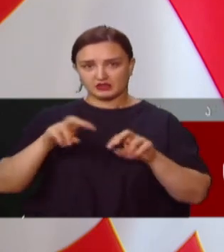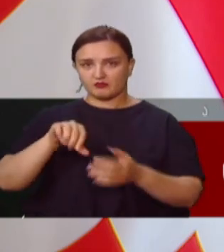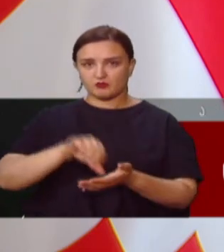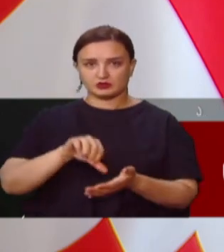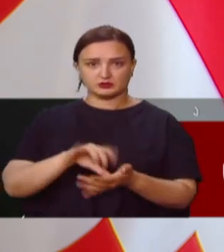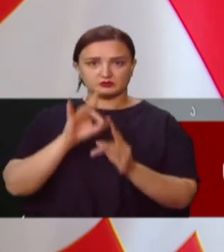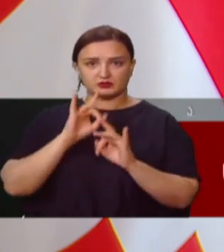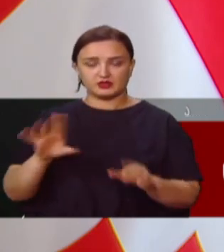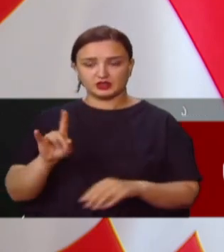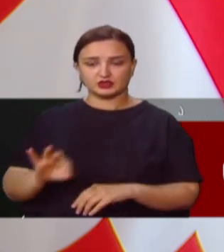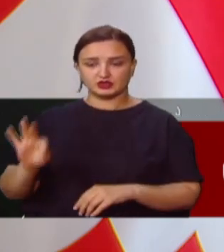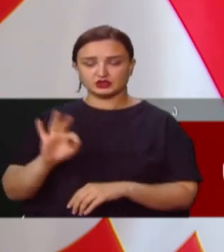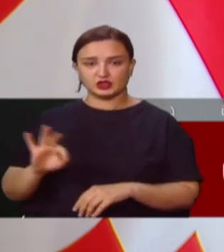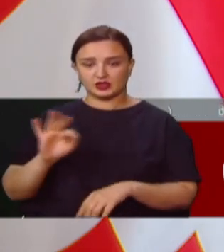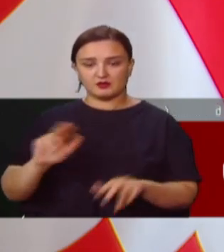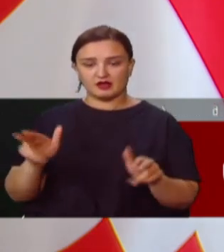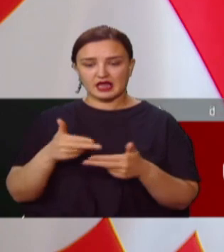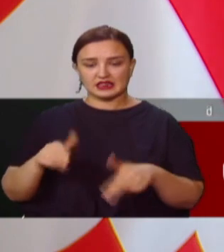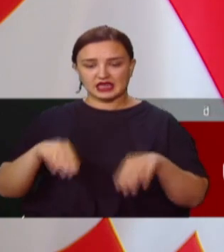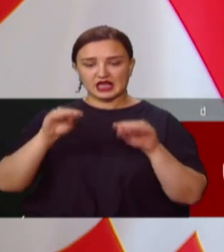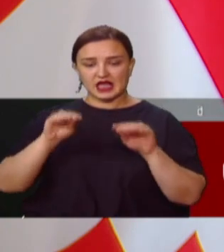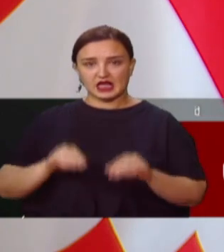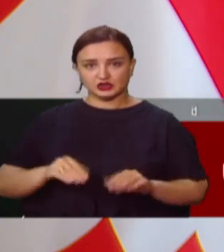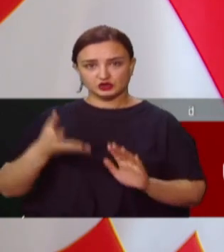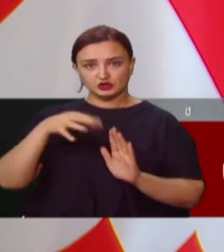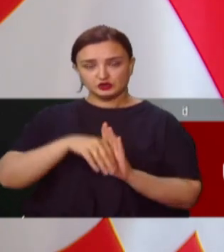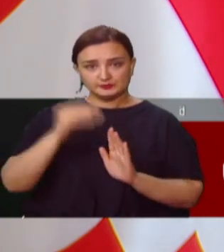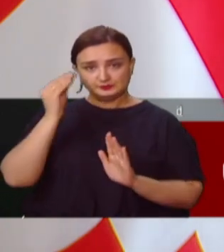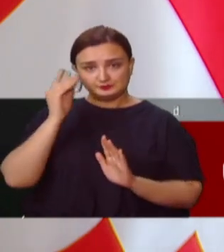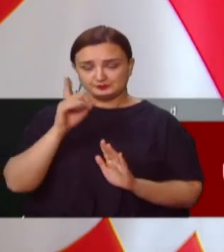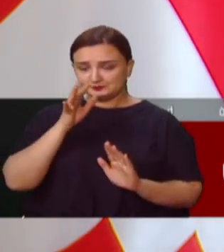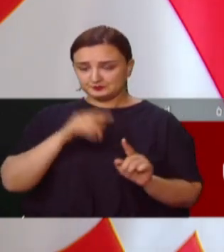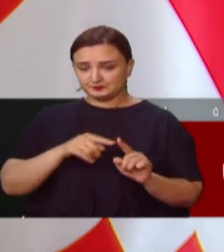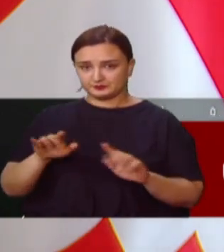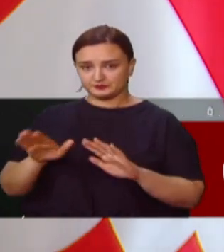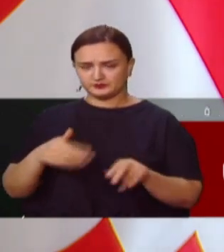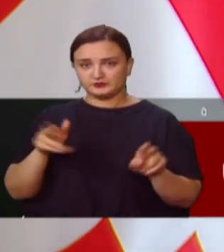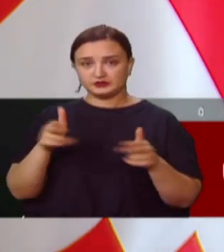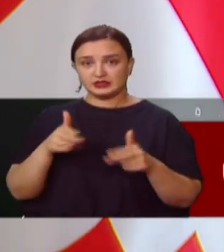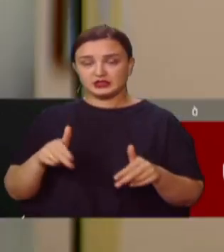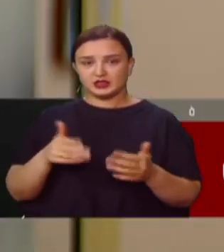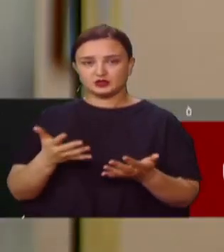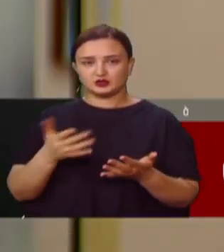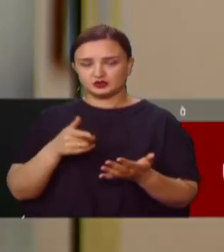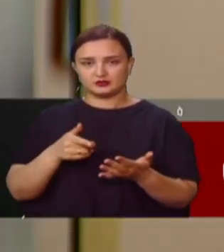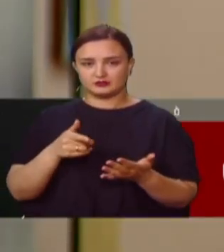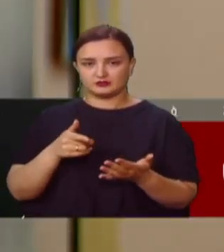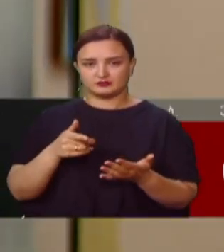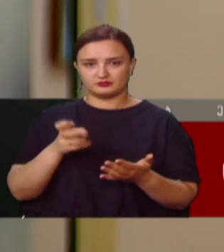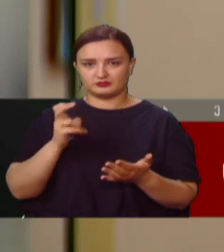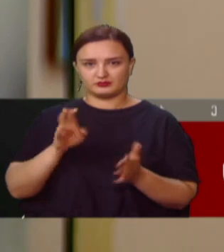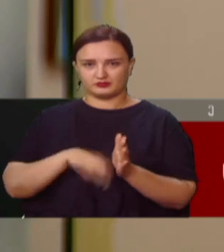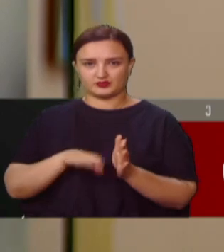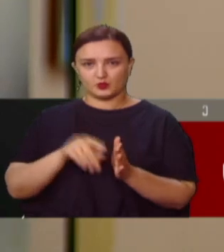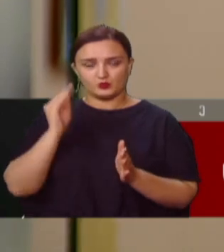არ მიიღებს. რაც შეეხება ანგარიშს თვითონ და ანგარიშის შინაარსს, რაც დროგადის ეს ანგარიში ანგარიშები ხდება უფრო და უფრო ბუტაფორული. ის რომ დიდი